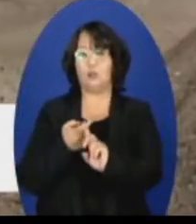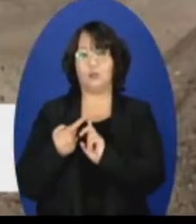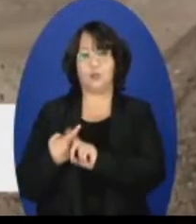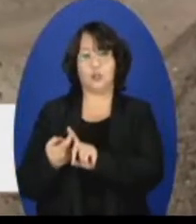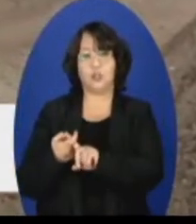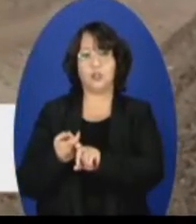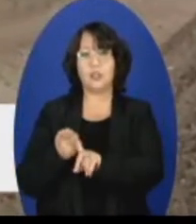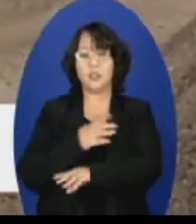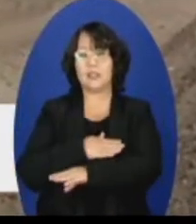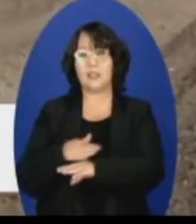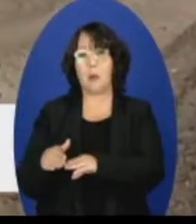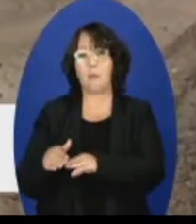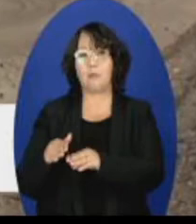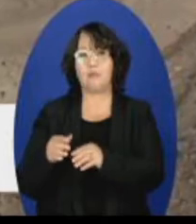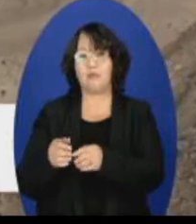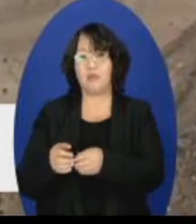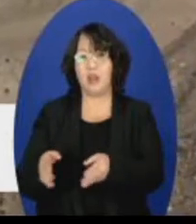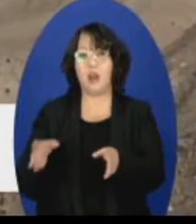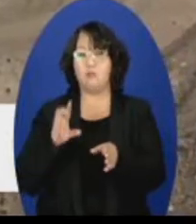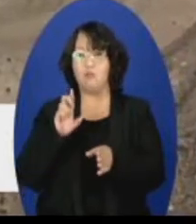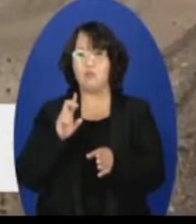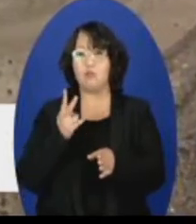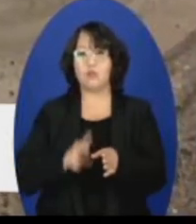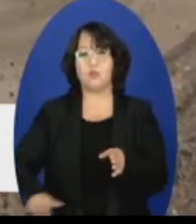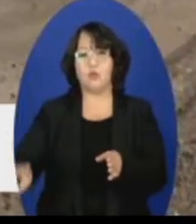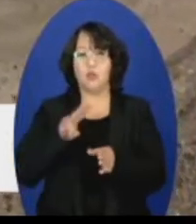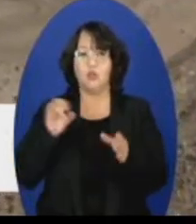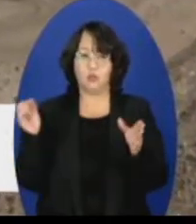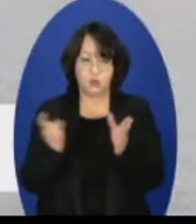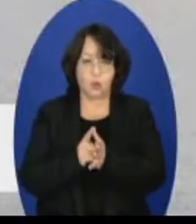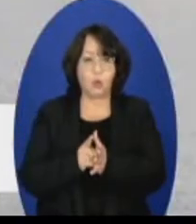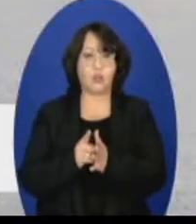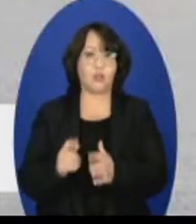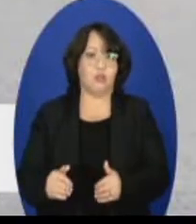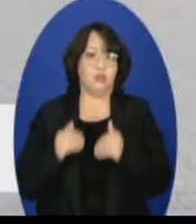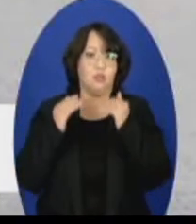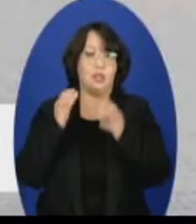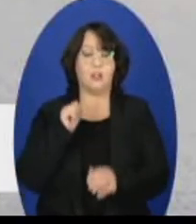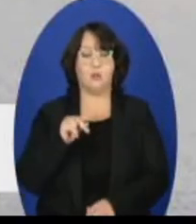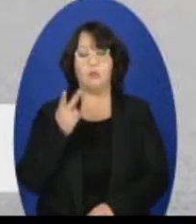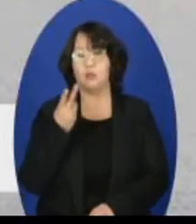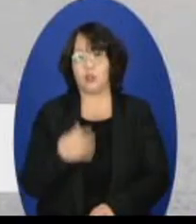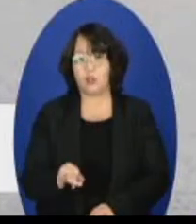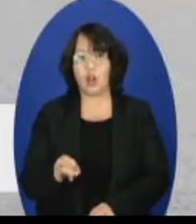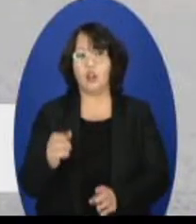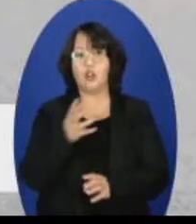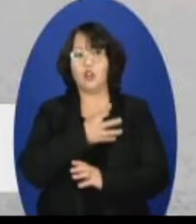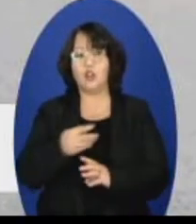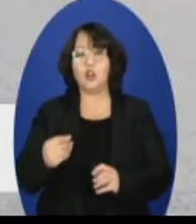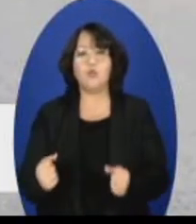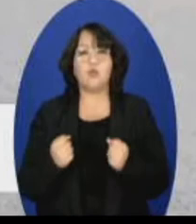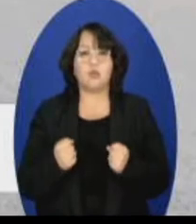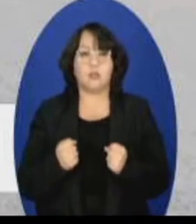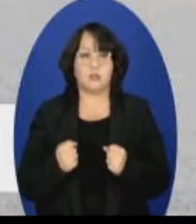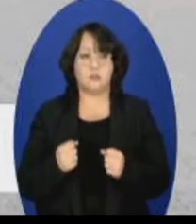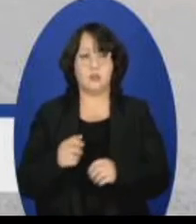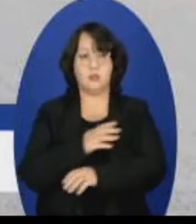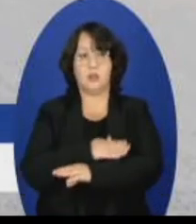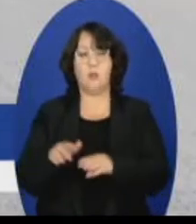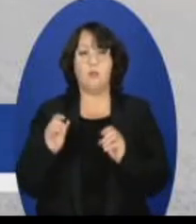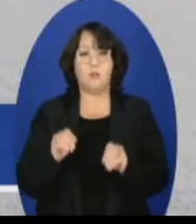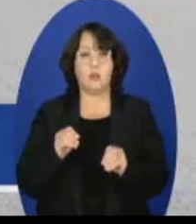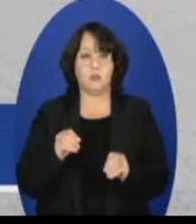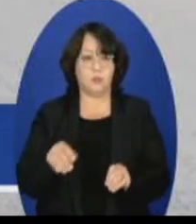одоо эдийн засагт ихээхэн ач холбогдолтой, бүс нутгийн ач холбогдолтой нөлөө бүхий одоо автосамын сүлжээ бий болно гэж талууд үзэж байгаа